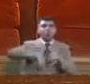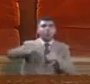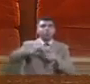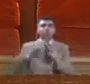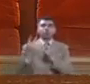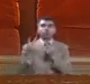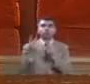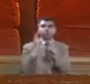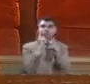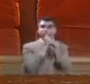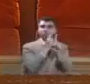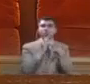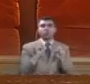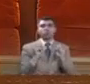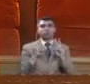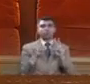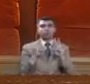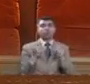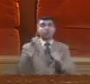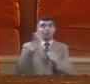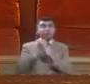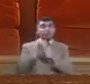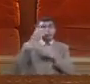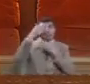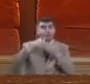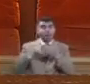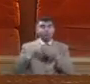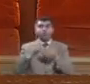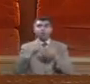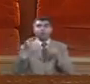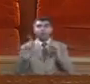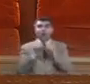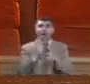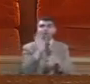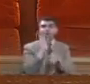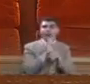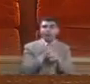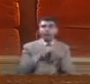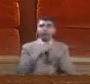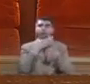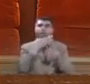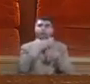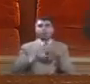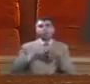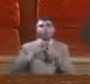خاصة بالمستثمرين المغاربة المقيمين في الخارج لتوجيههم ومواكبتهم وتسهيل العواقب أمامهم، وشكرا.